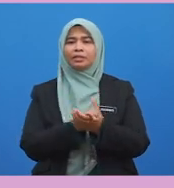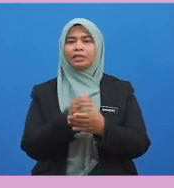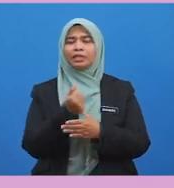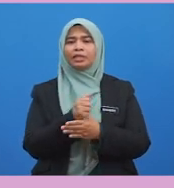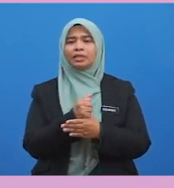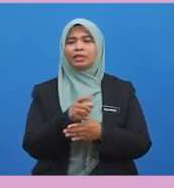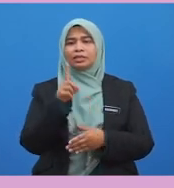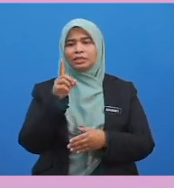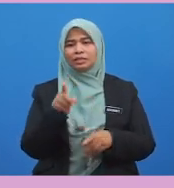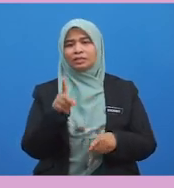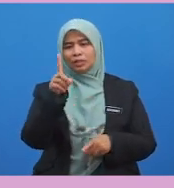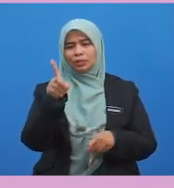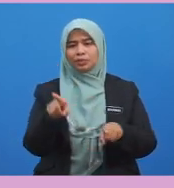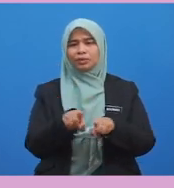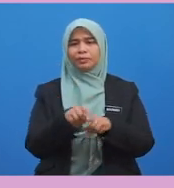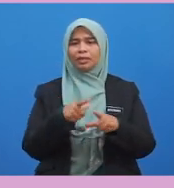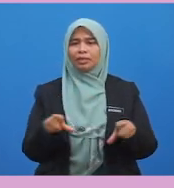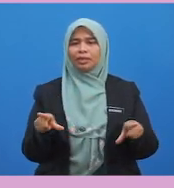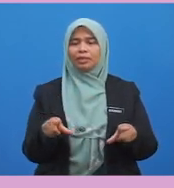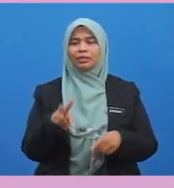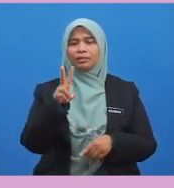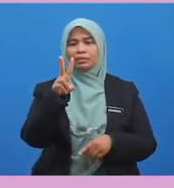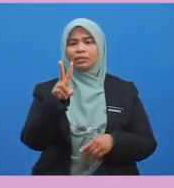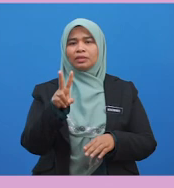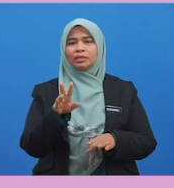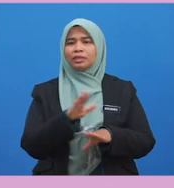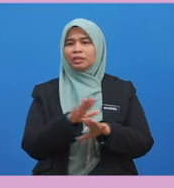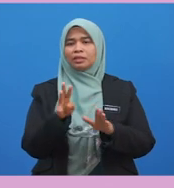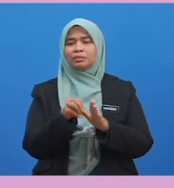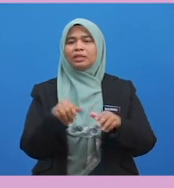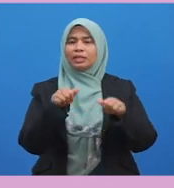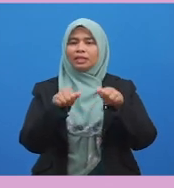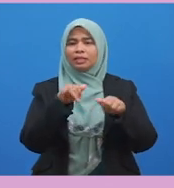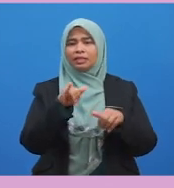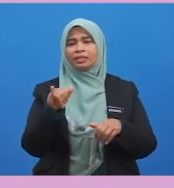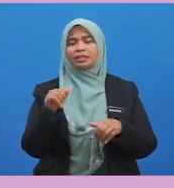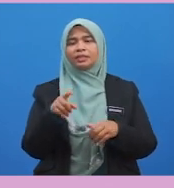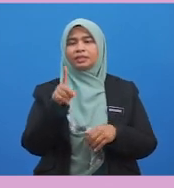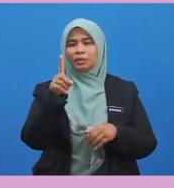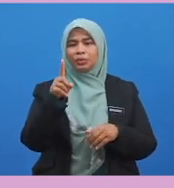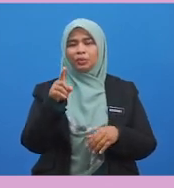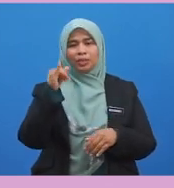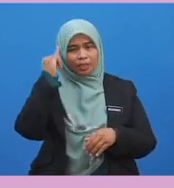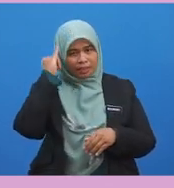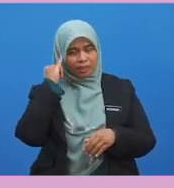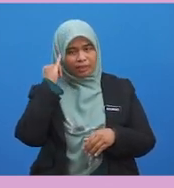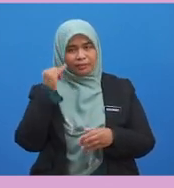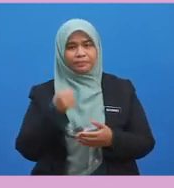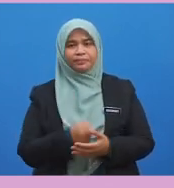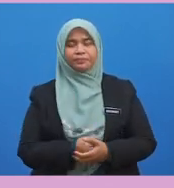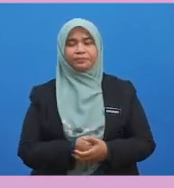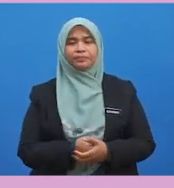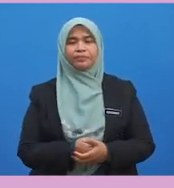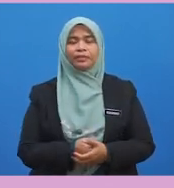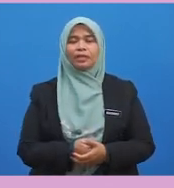mempercayai antara satu sama lain. Kedua, tidak mengadili sesuatu idea dalam masa